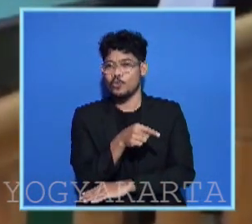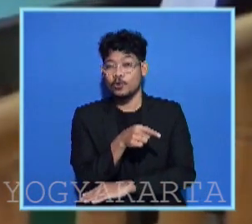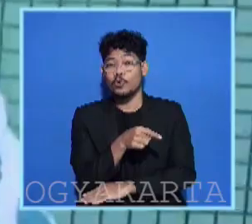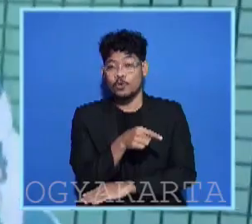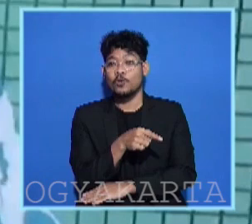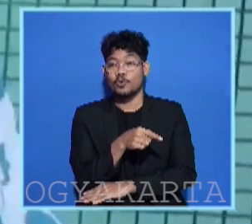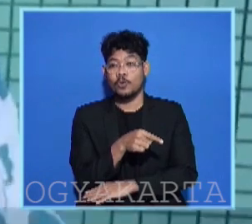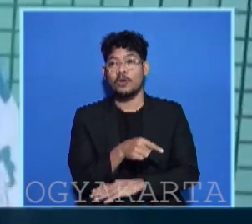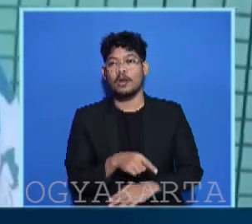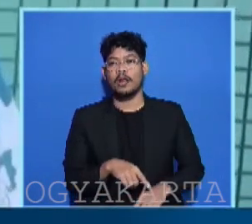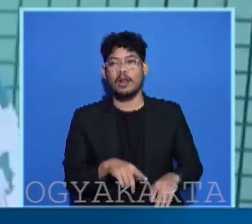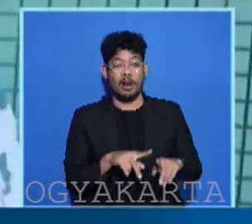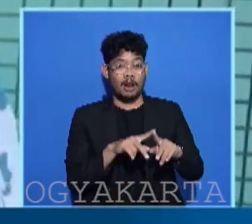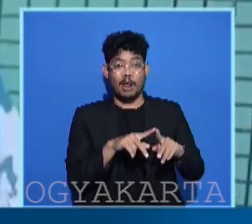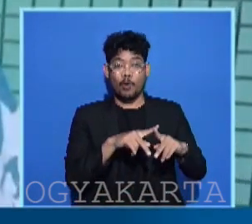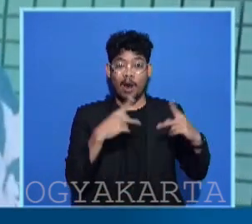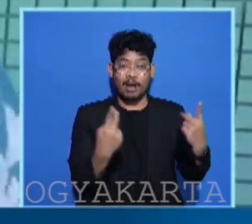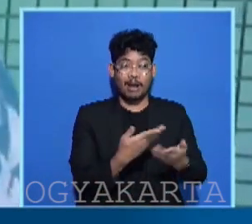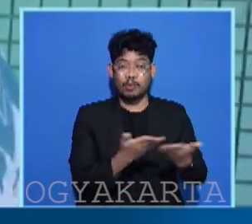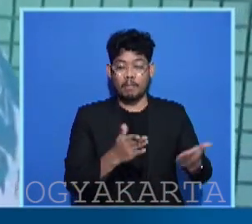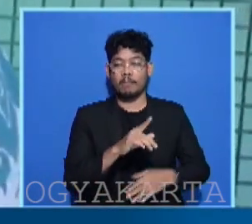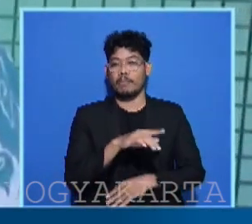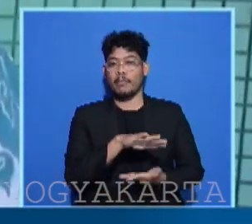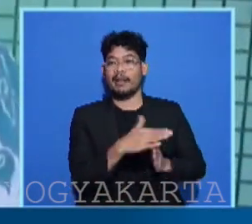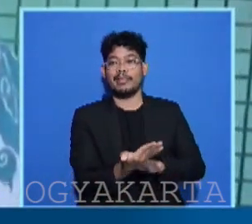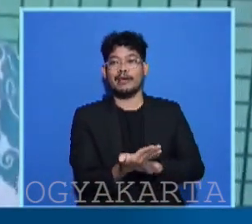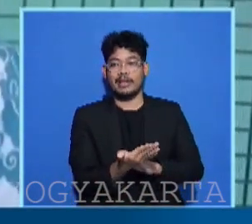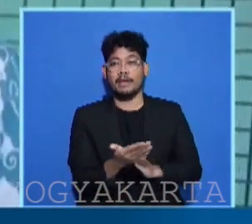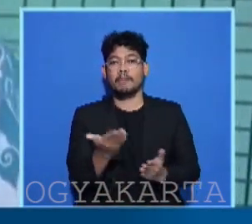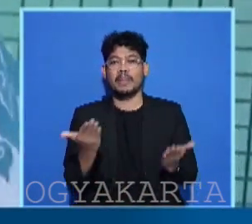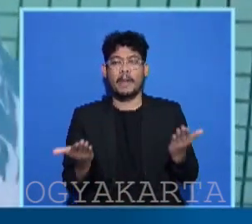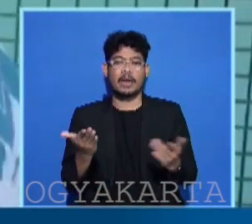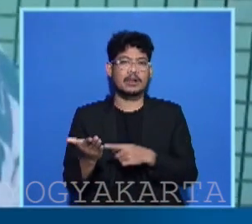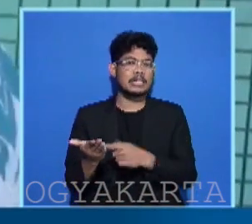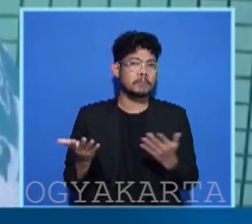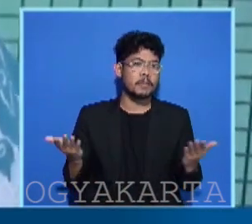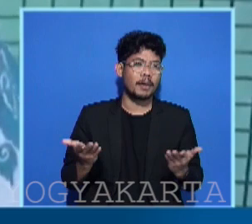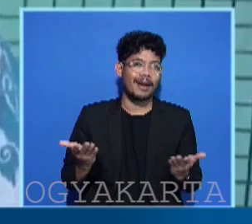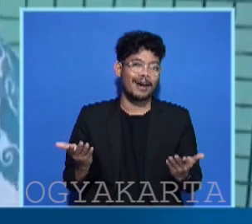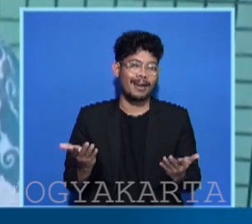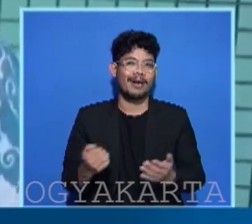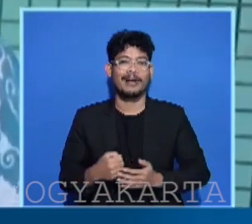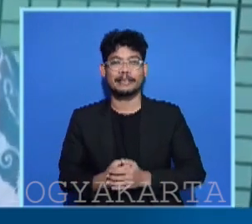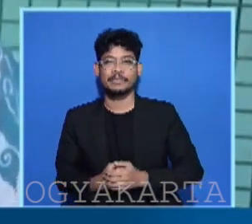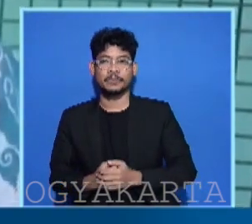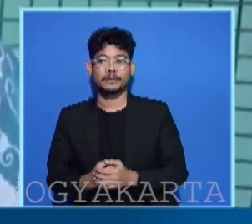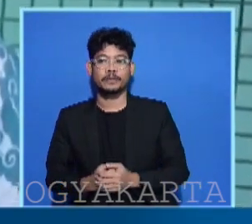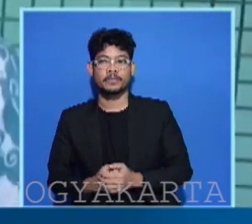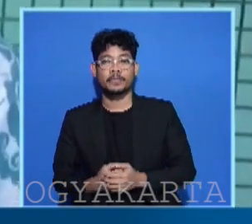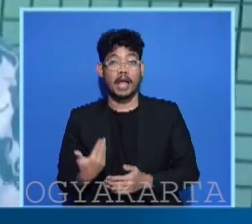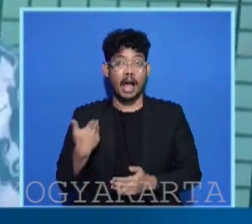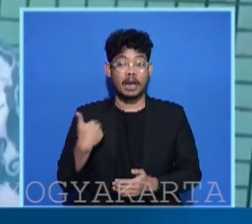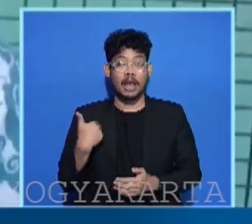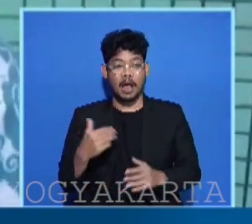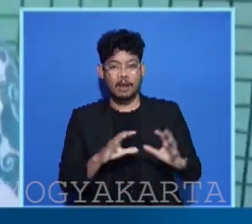keluarganya. Pertimbangannya sebagaimana telah kita dengar bersama tadi Pak ya, ada hal yang memberatkan dan menyenangkan. Disitulah menjadi bahan pertimbangan